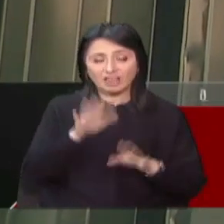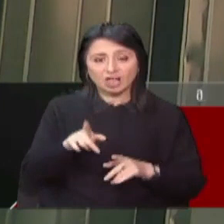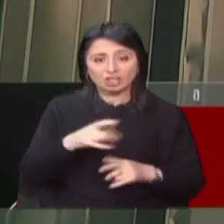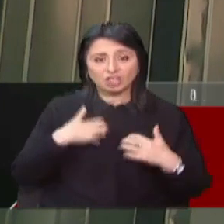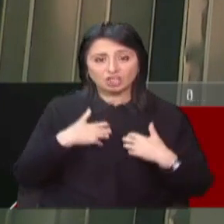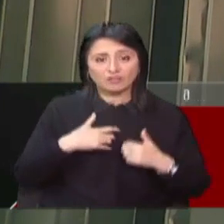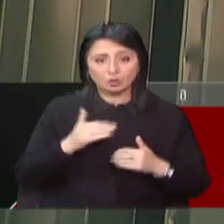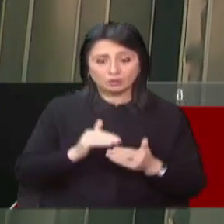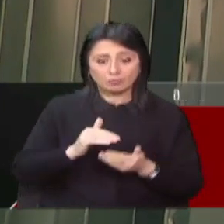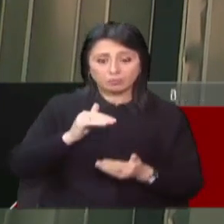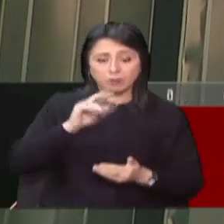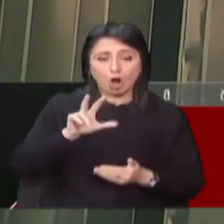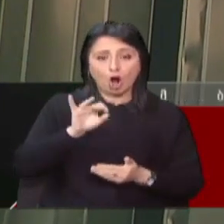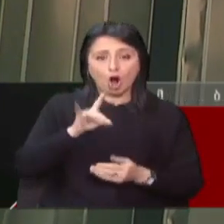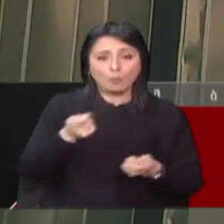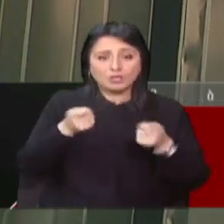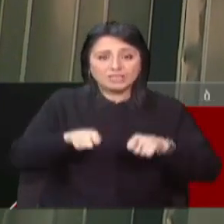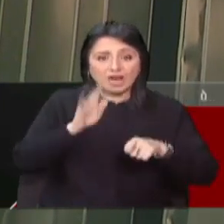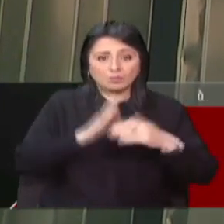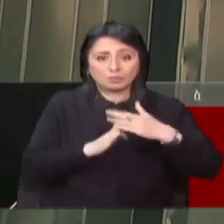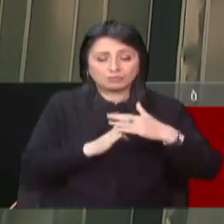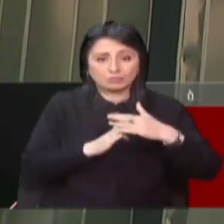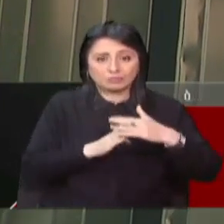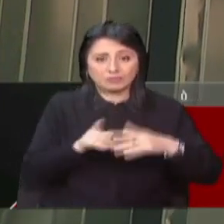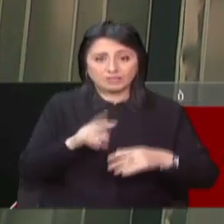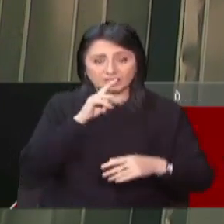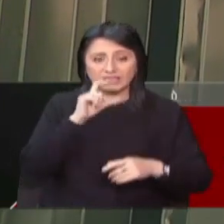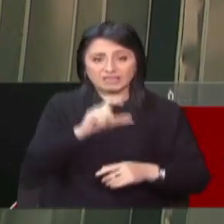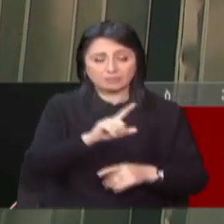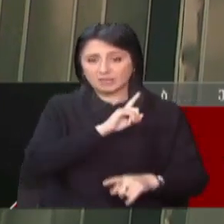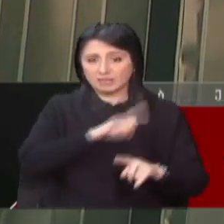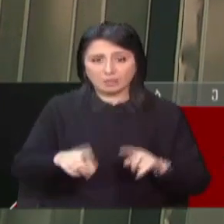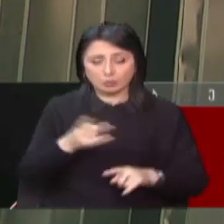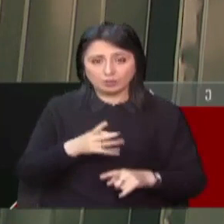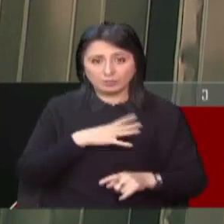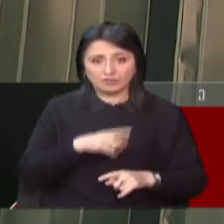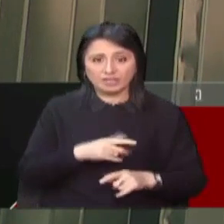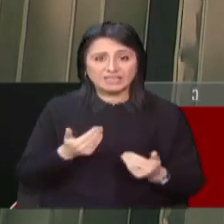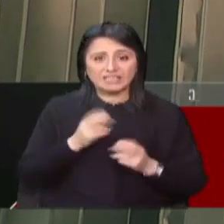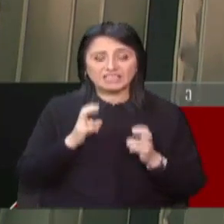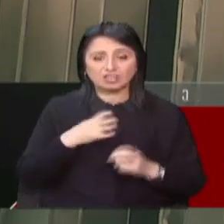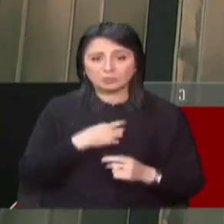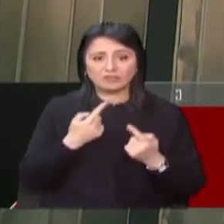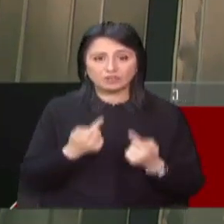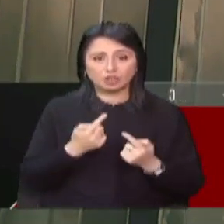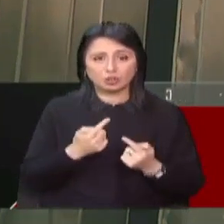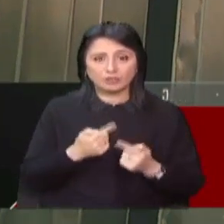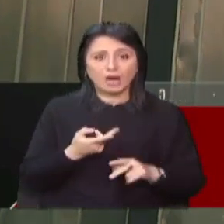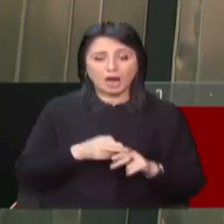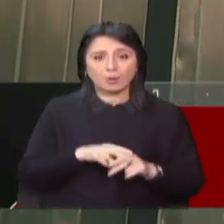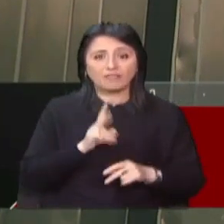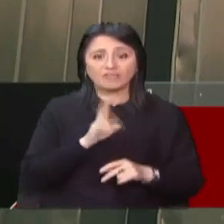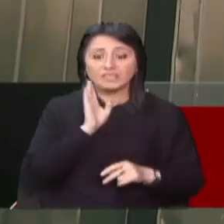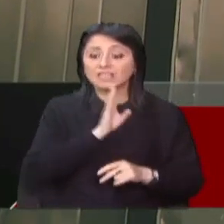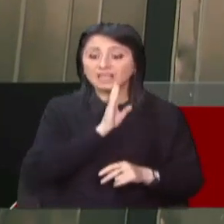დარჩენილი, ანუ ზრდის ჰორმონები ეხურებათ და ძალიან სასწრაფოა ეგ მედიკამენტი მათთვის. სასიცოცხლოდ მნიშვნელოვანია.